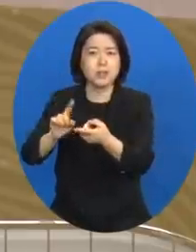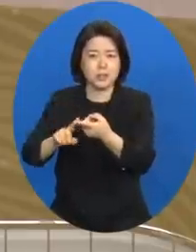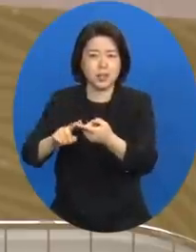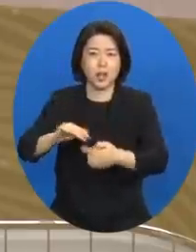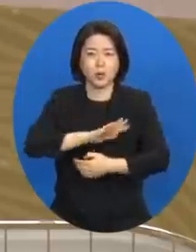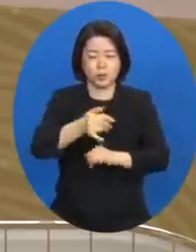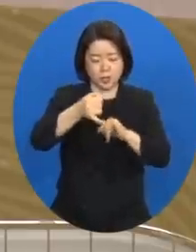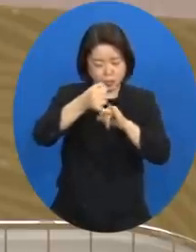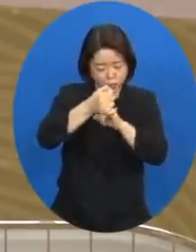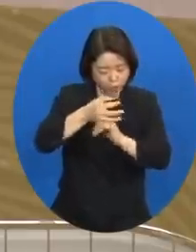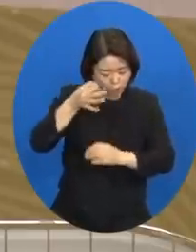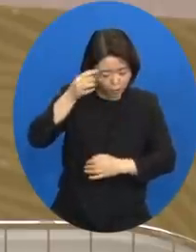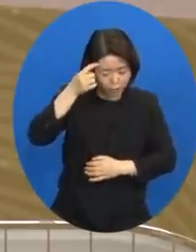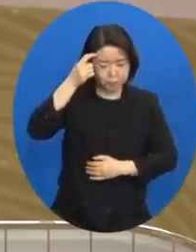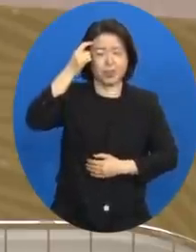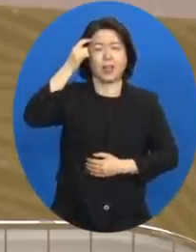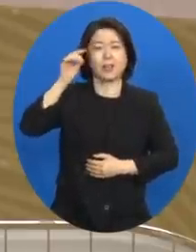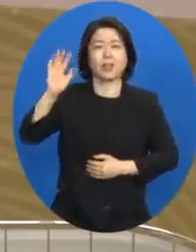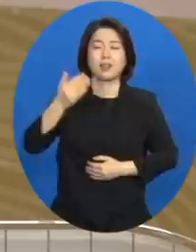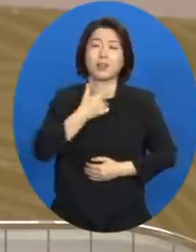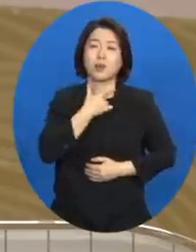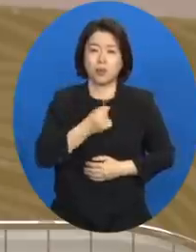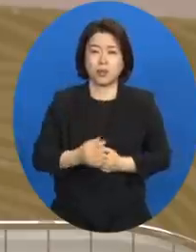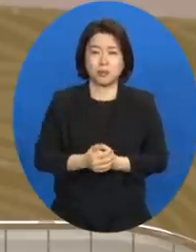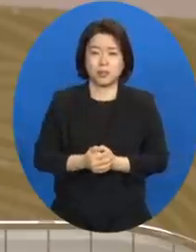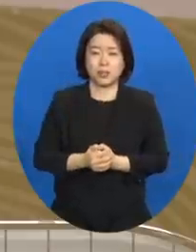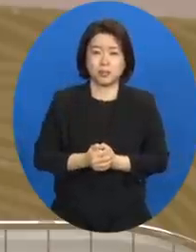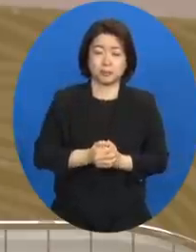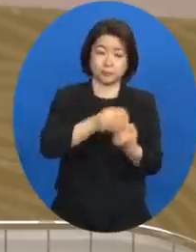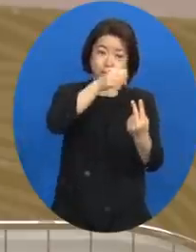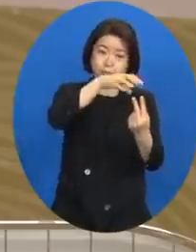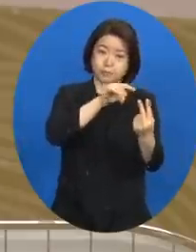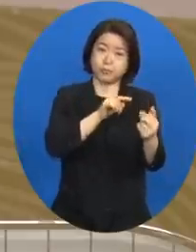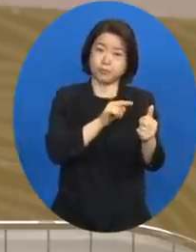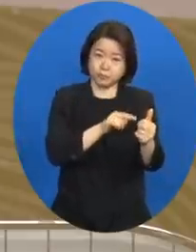꼭 깨닫게 되기를 원합니다. 세례 요한은